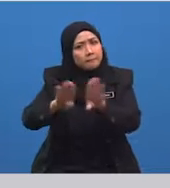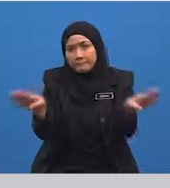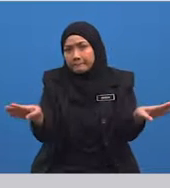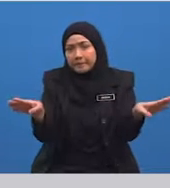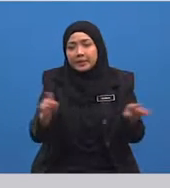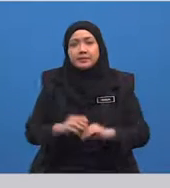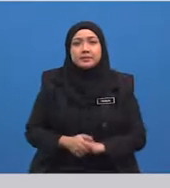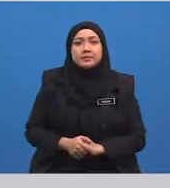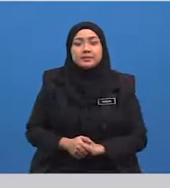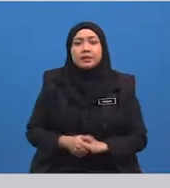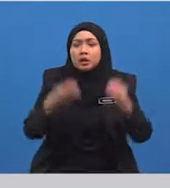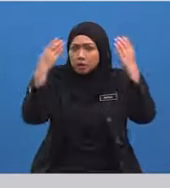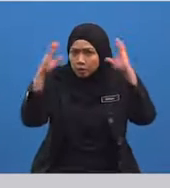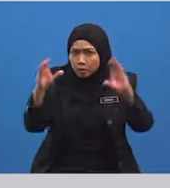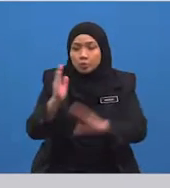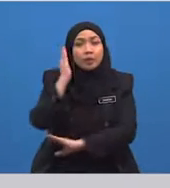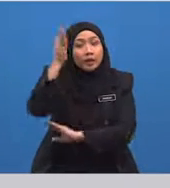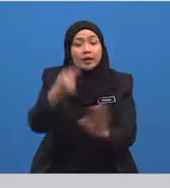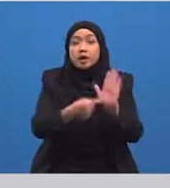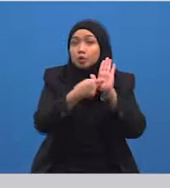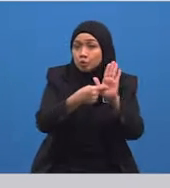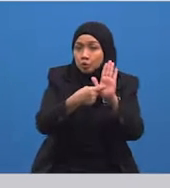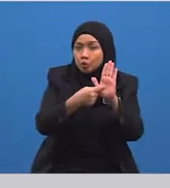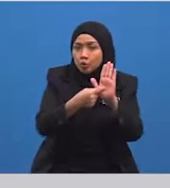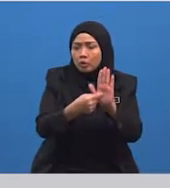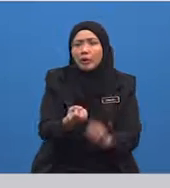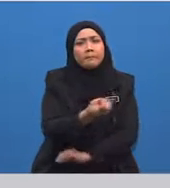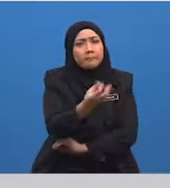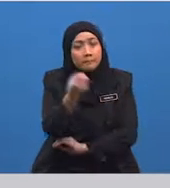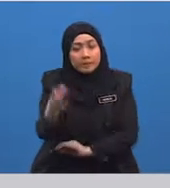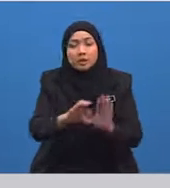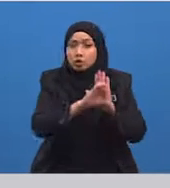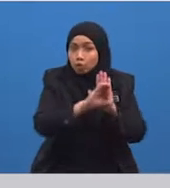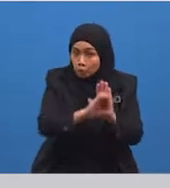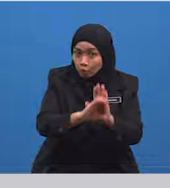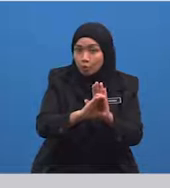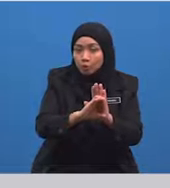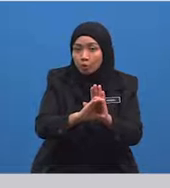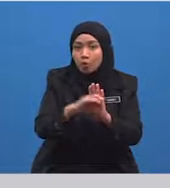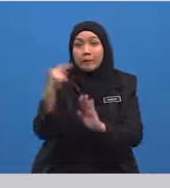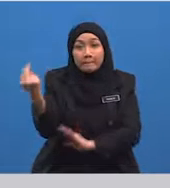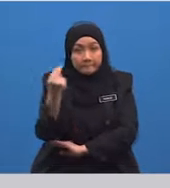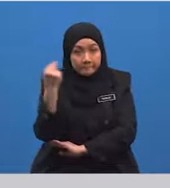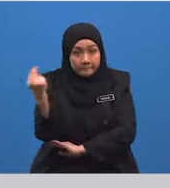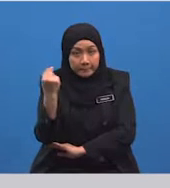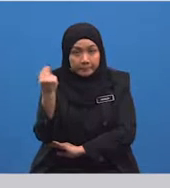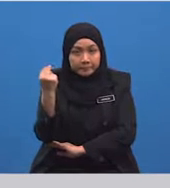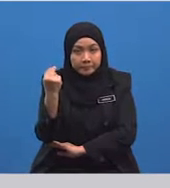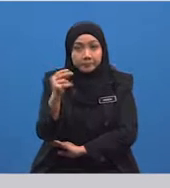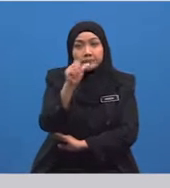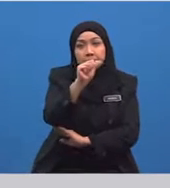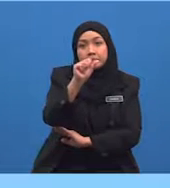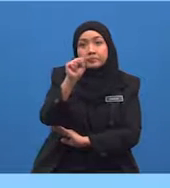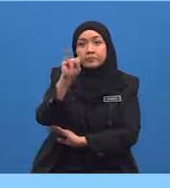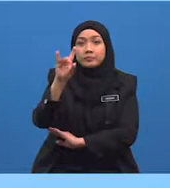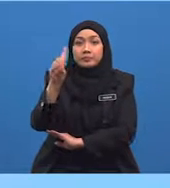sini, cikgu akan tunjukkan beberapa contoh penetralan asid dan